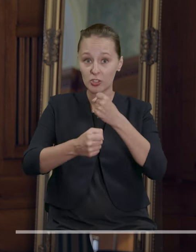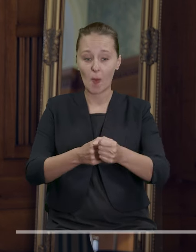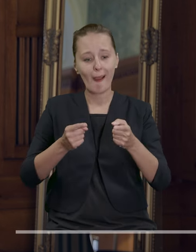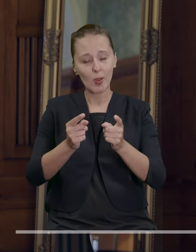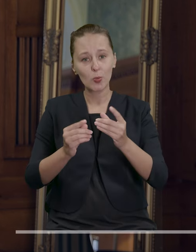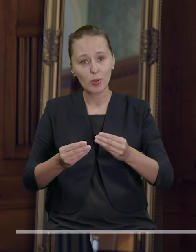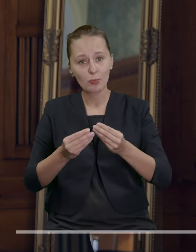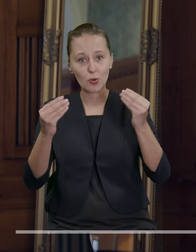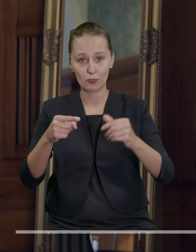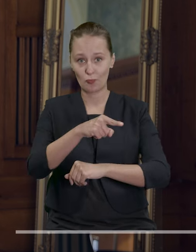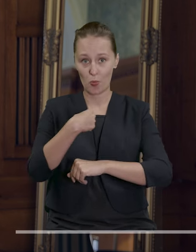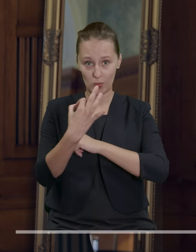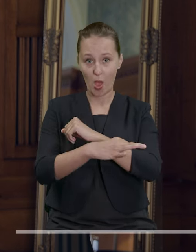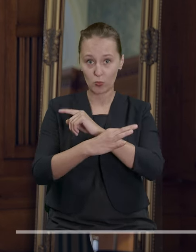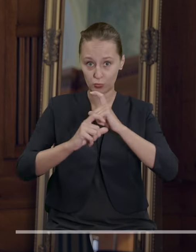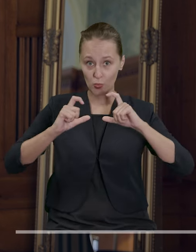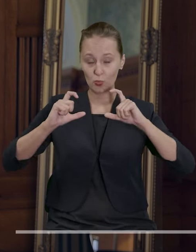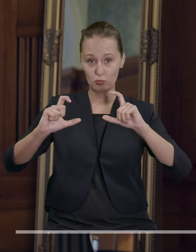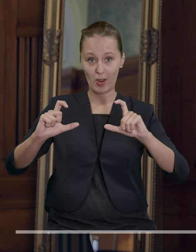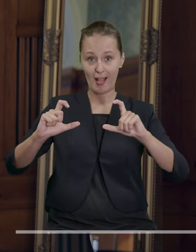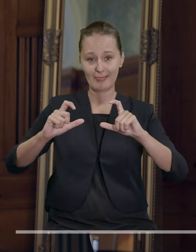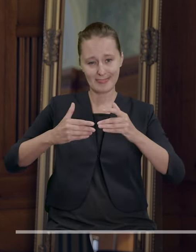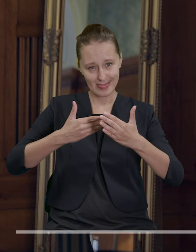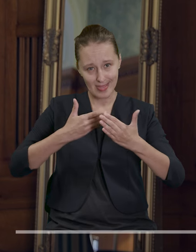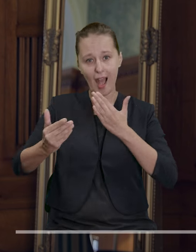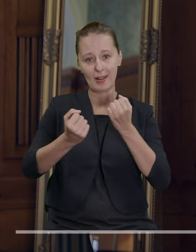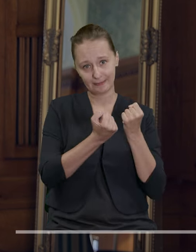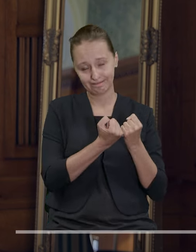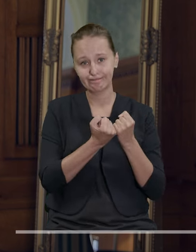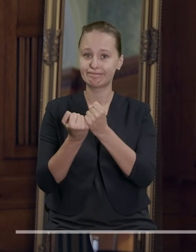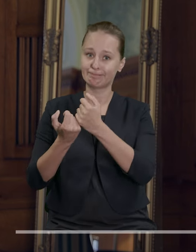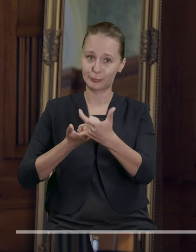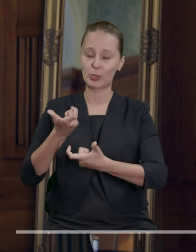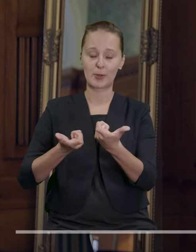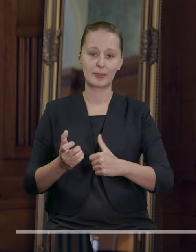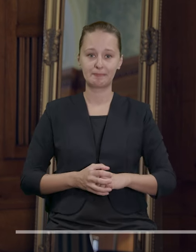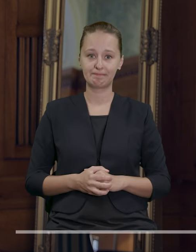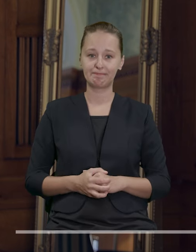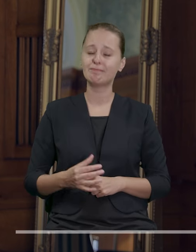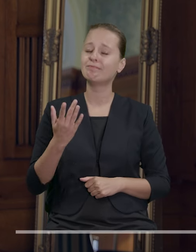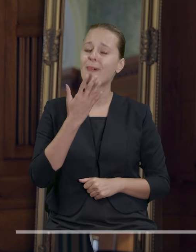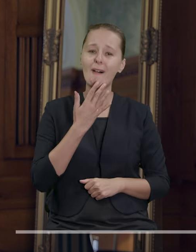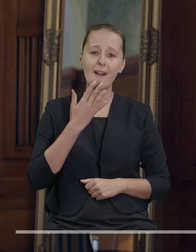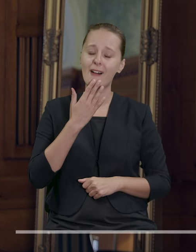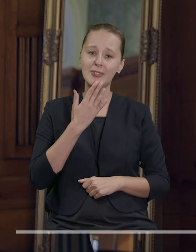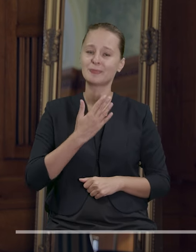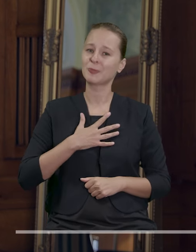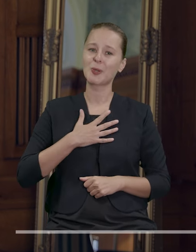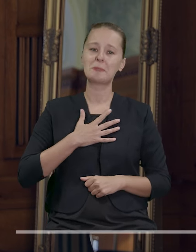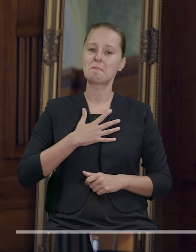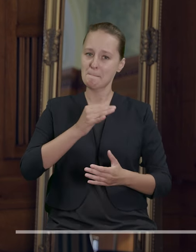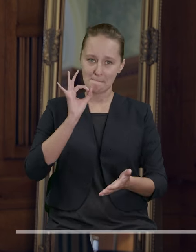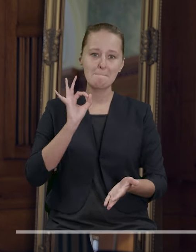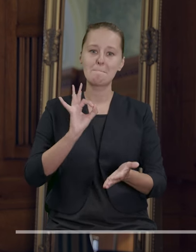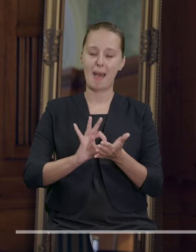kierunek rozwoju naszej uczelni był kontynuowany. Bardzo chciałabym, jestem